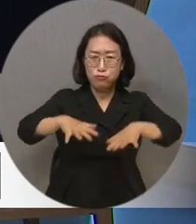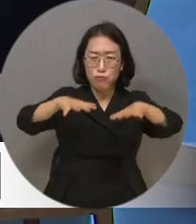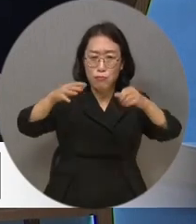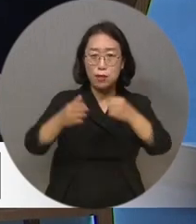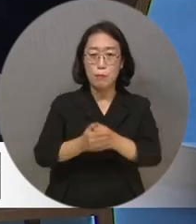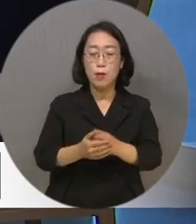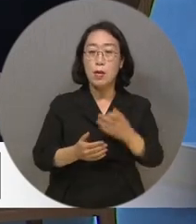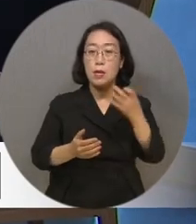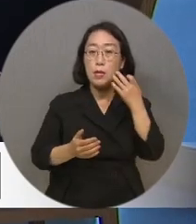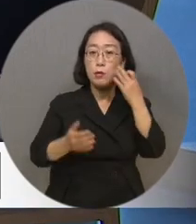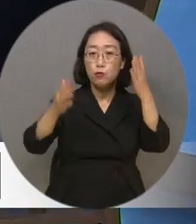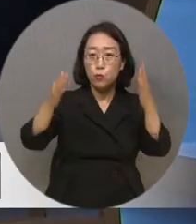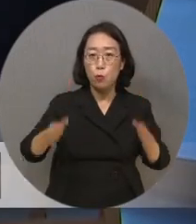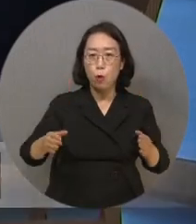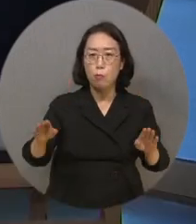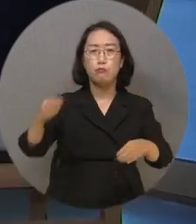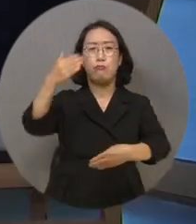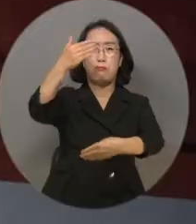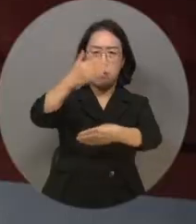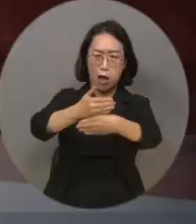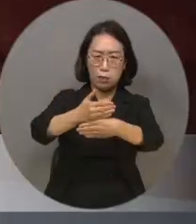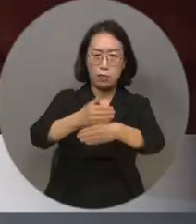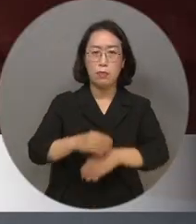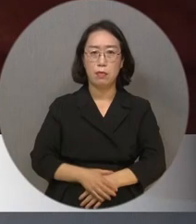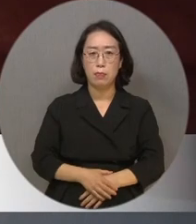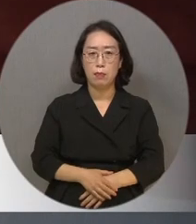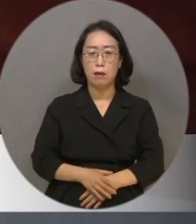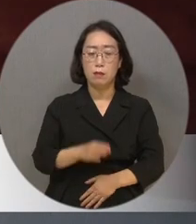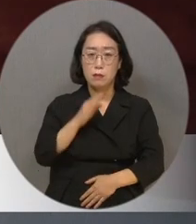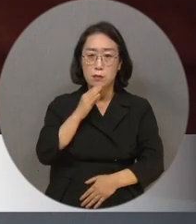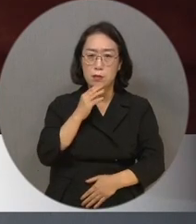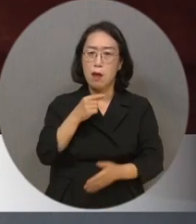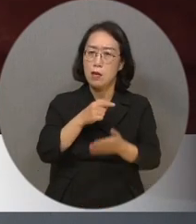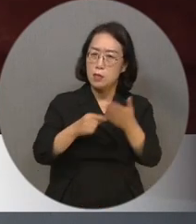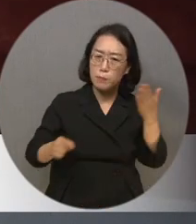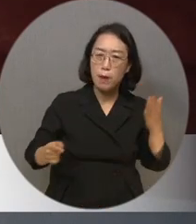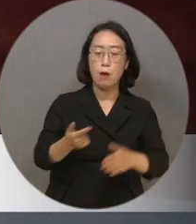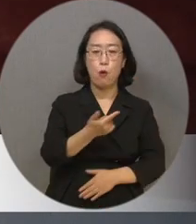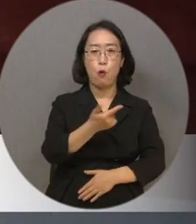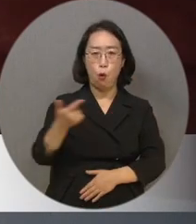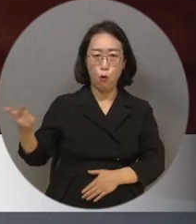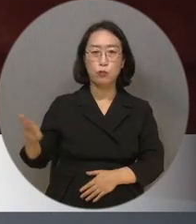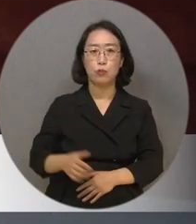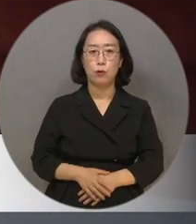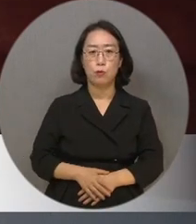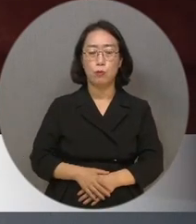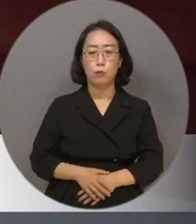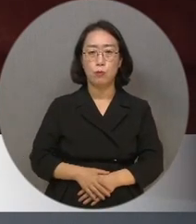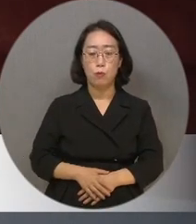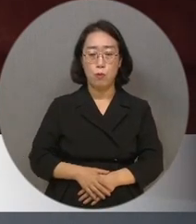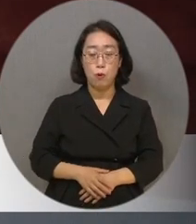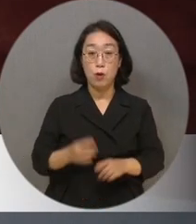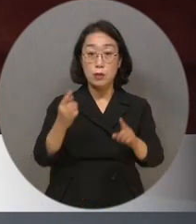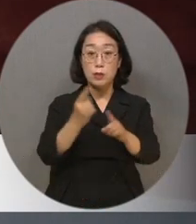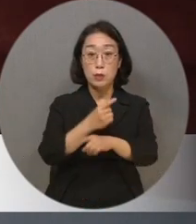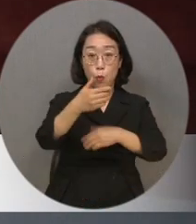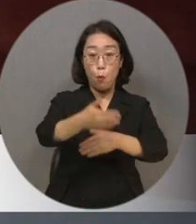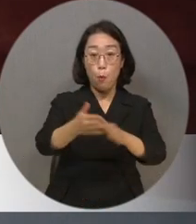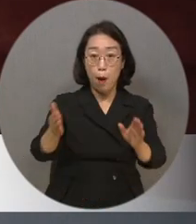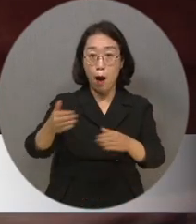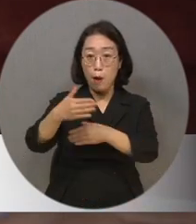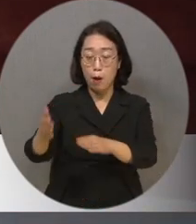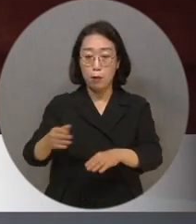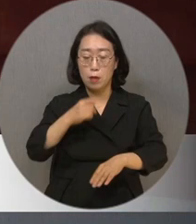2주 가까이 치료를 받지 못했습니다. 정말 피해가 심각했었어요. 왜냐하면 그 치료실에